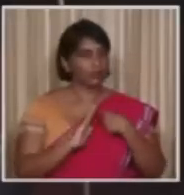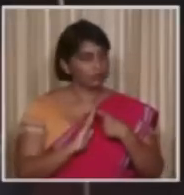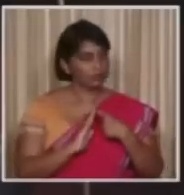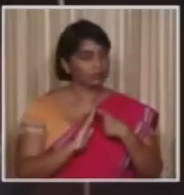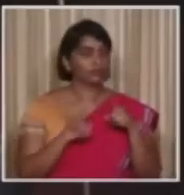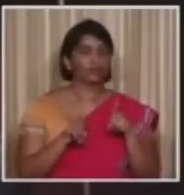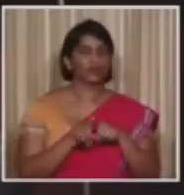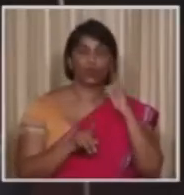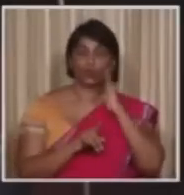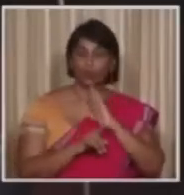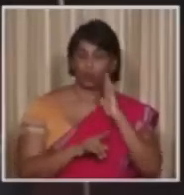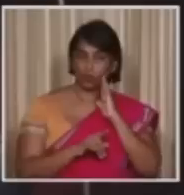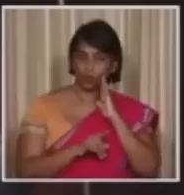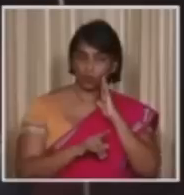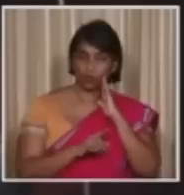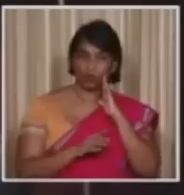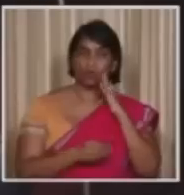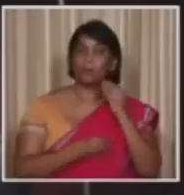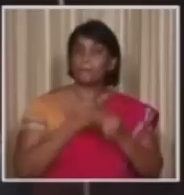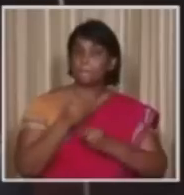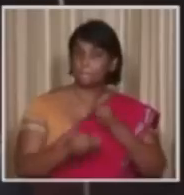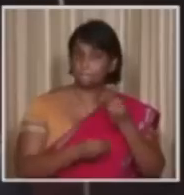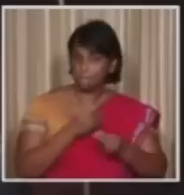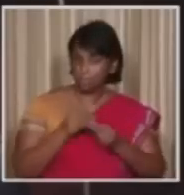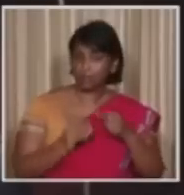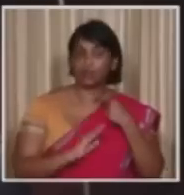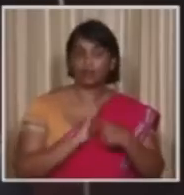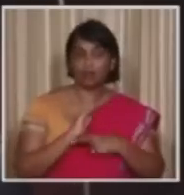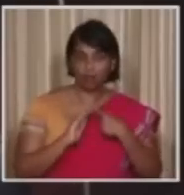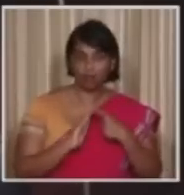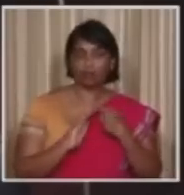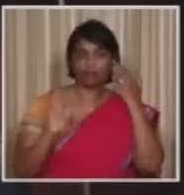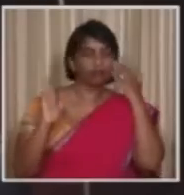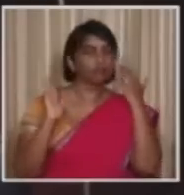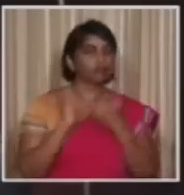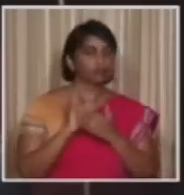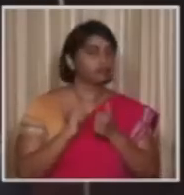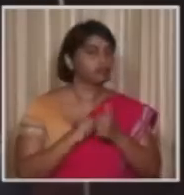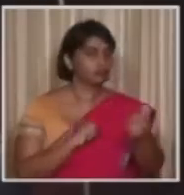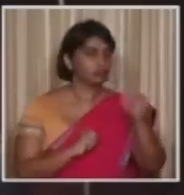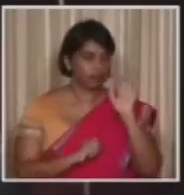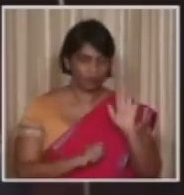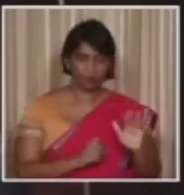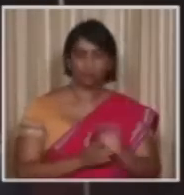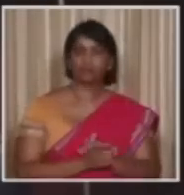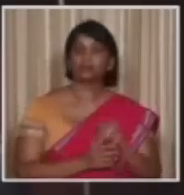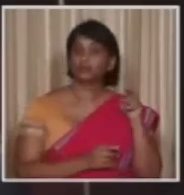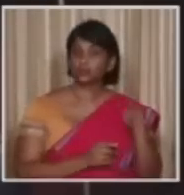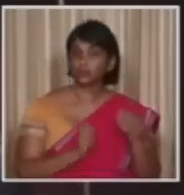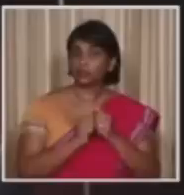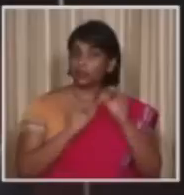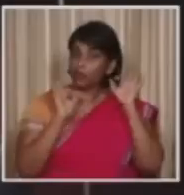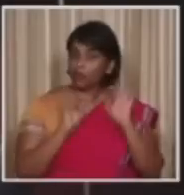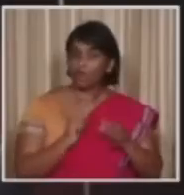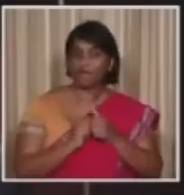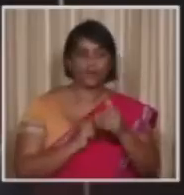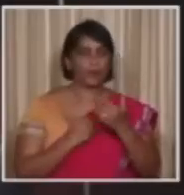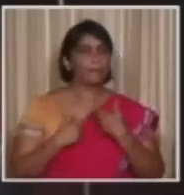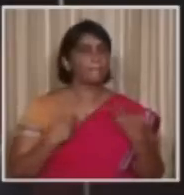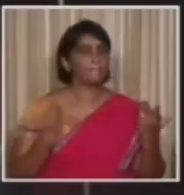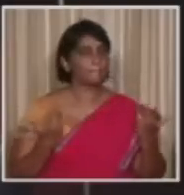හා විදේශීය ආයෝජකයන් මේ රටට අපි ආකර්ෂණය කළ යුතුමයි. ඒක කරන්න නැතුව මේක කරන්න